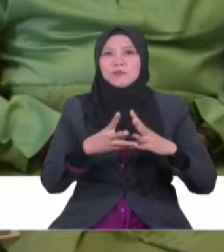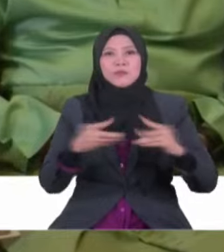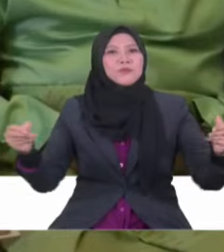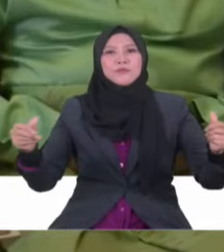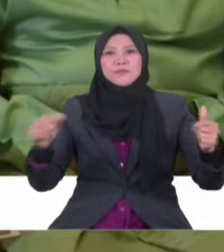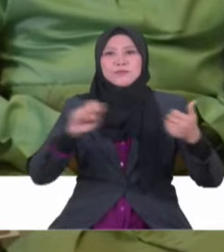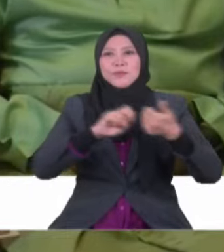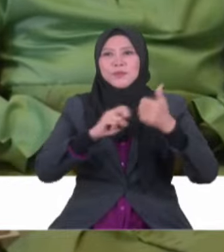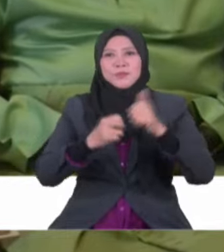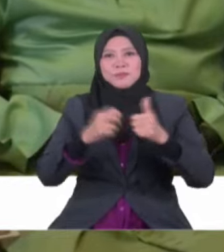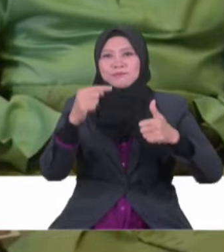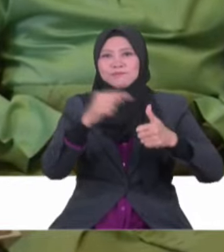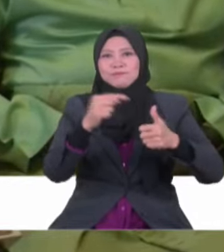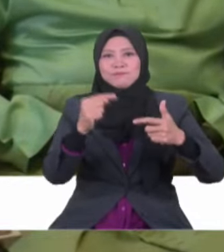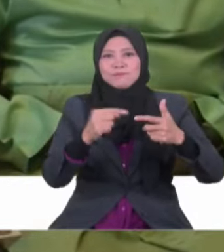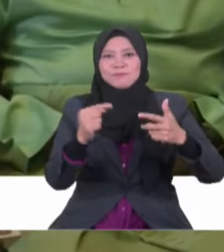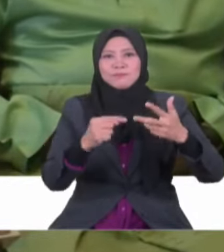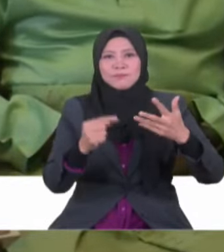perkara dalam